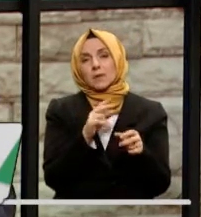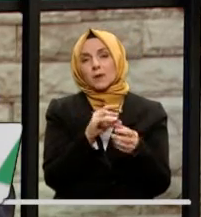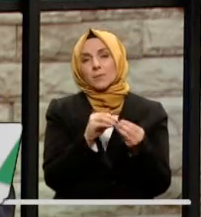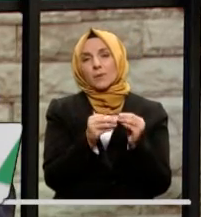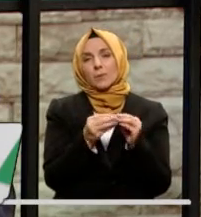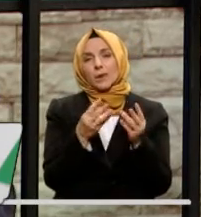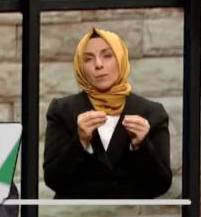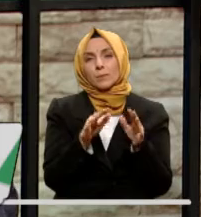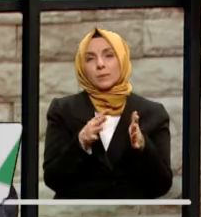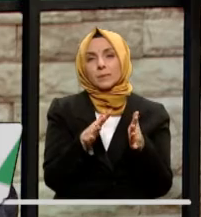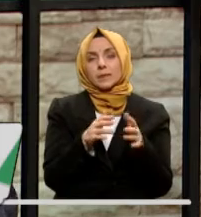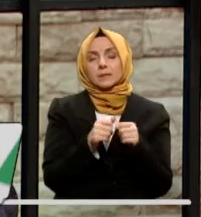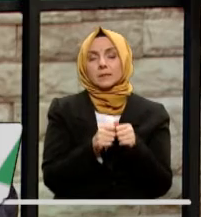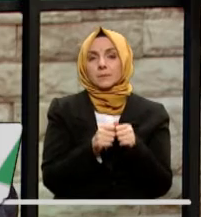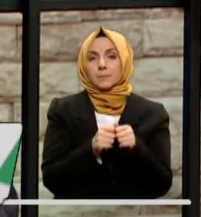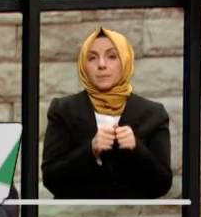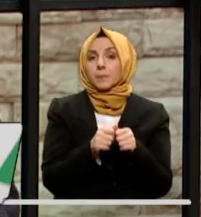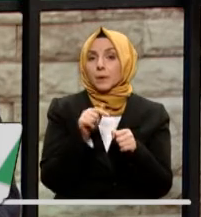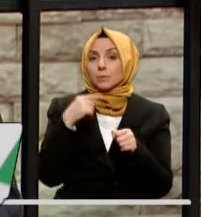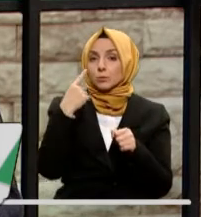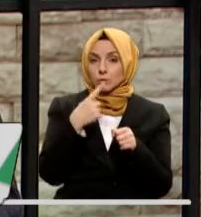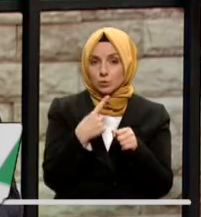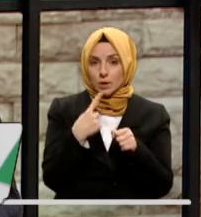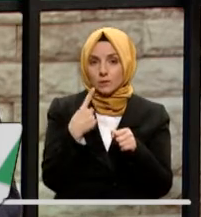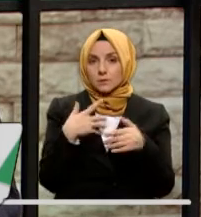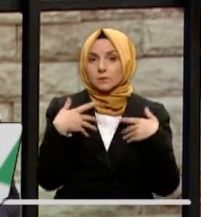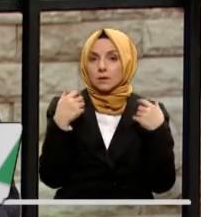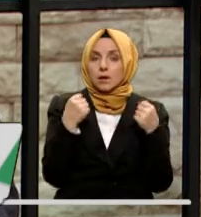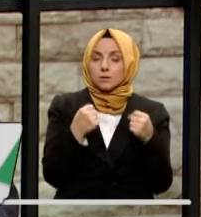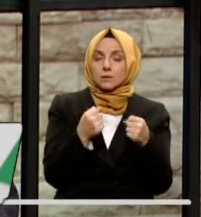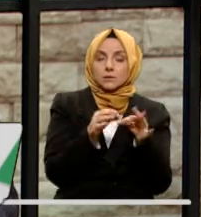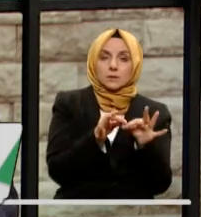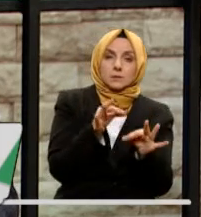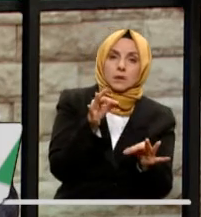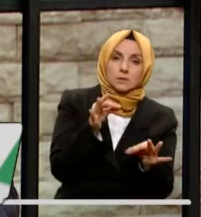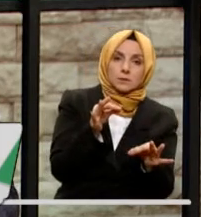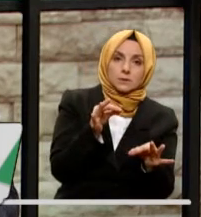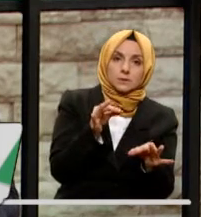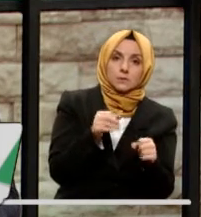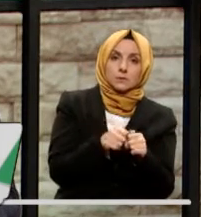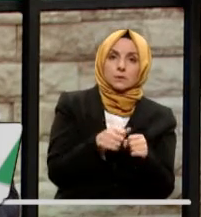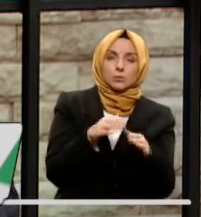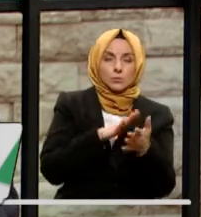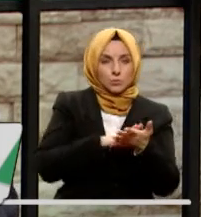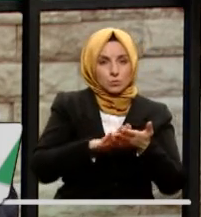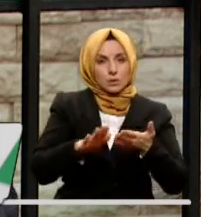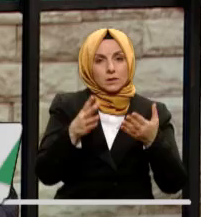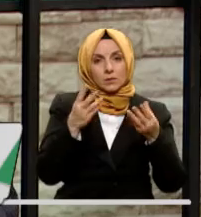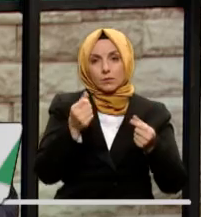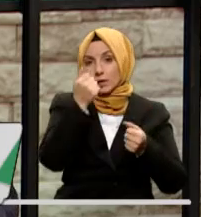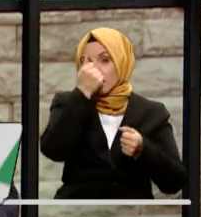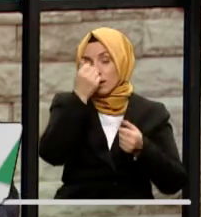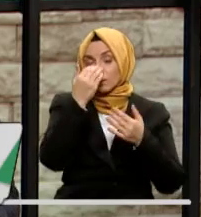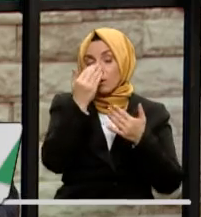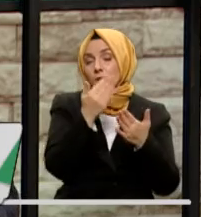da bu her zaman için mümkün olacaktır Onun için sağlıklı kimselerin düzenli bir şekilde kan